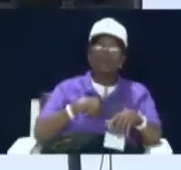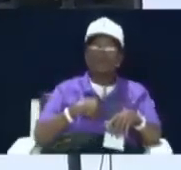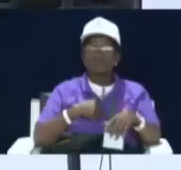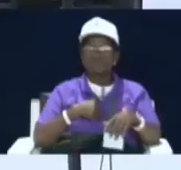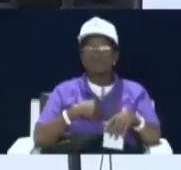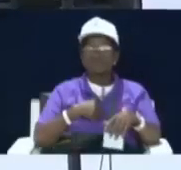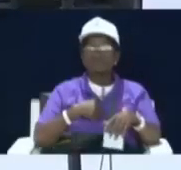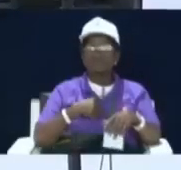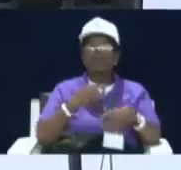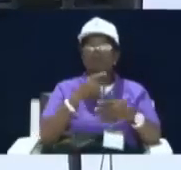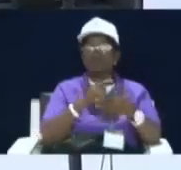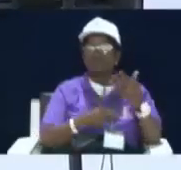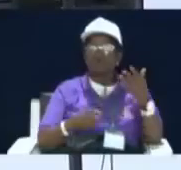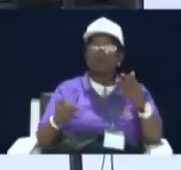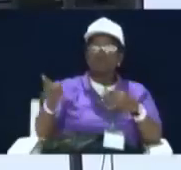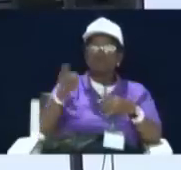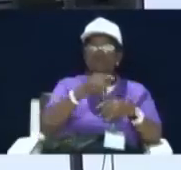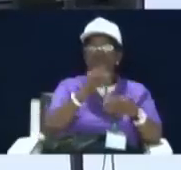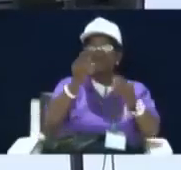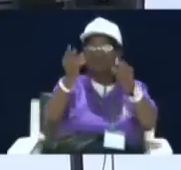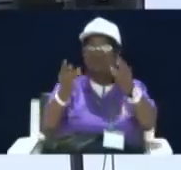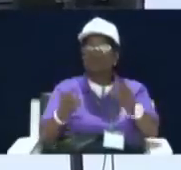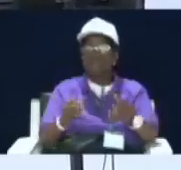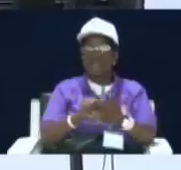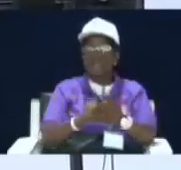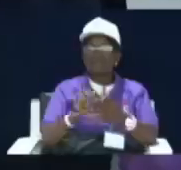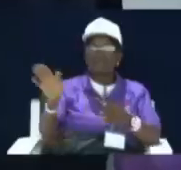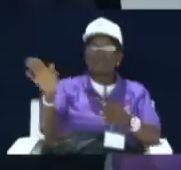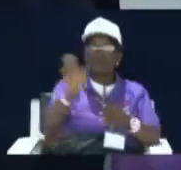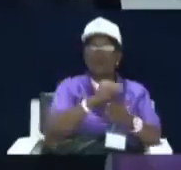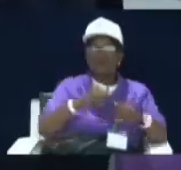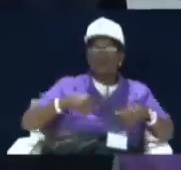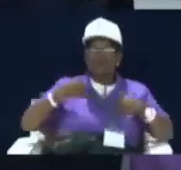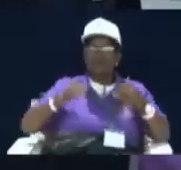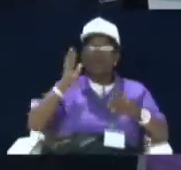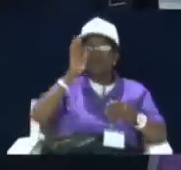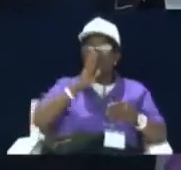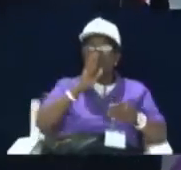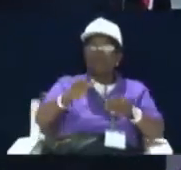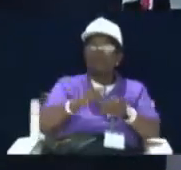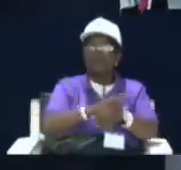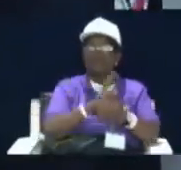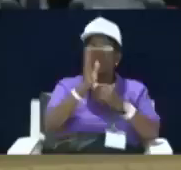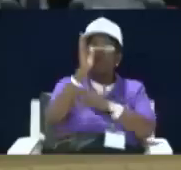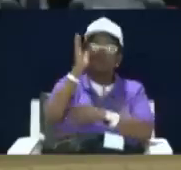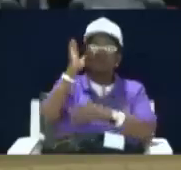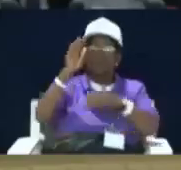Gbogbo ohun tẹ́ ẹ nílò táyọ̀ yín fi máa kún, Ọlọ́run á fi fún yín.